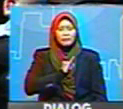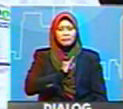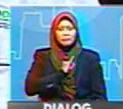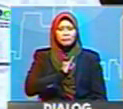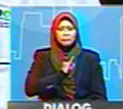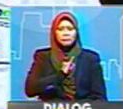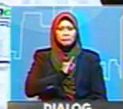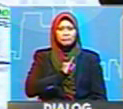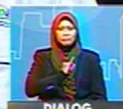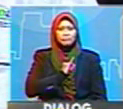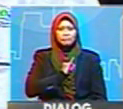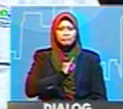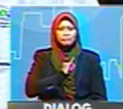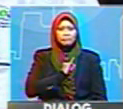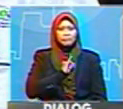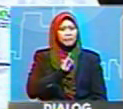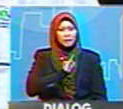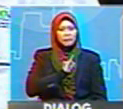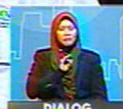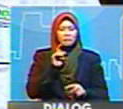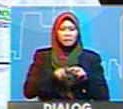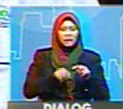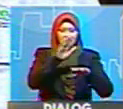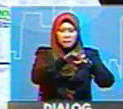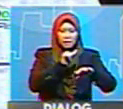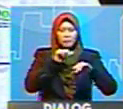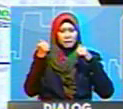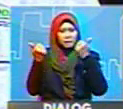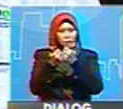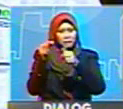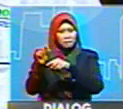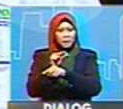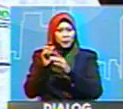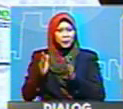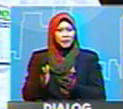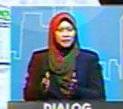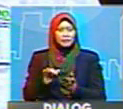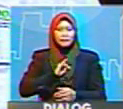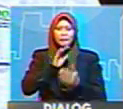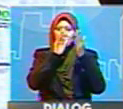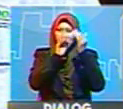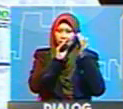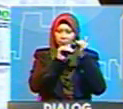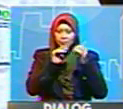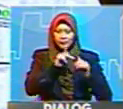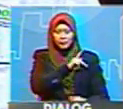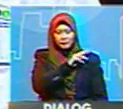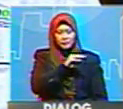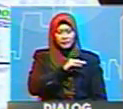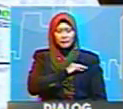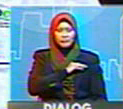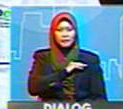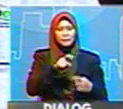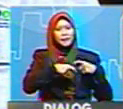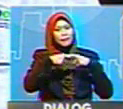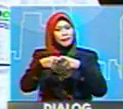boleh misalnya memanggil persatan pengguna H jadi saya haraplah Saya harap Kementerian yang berkaitan